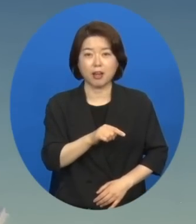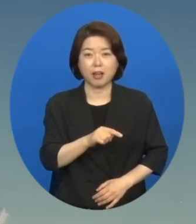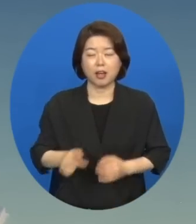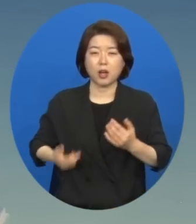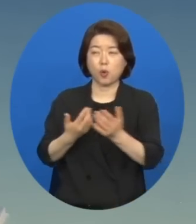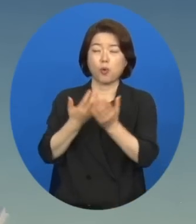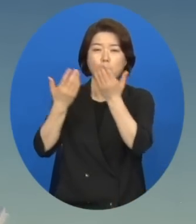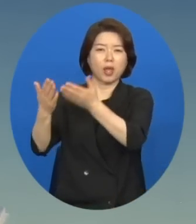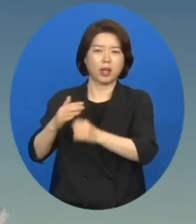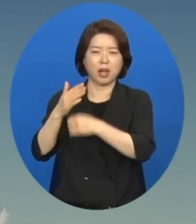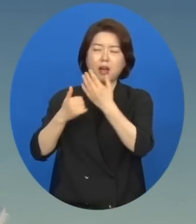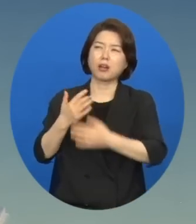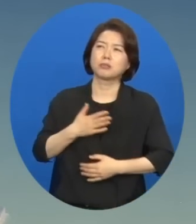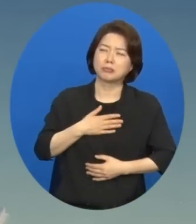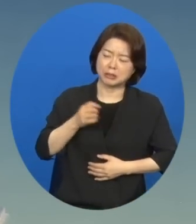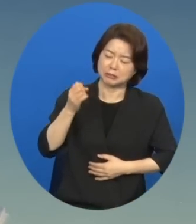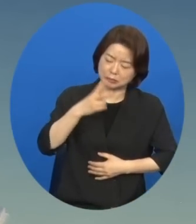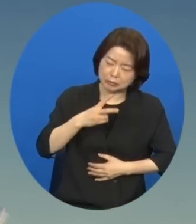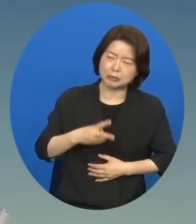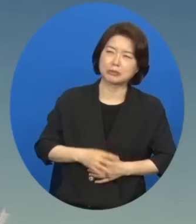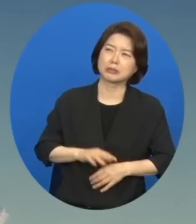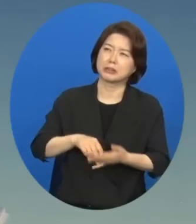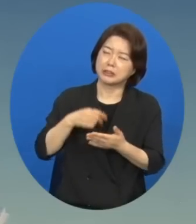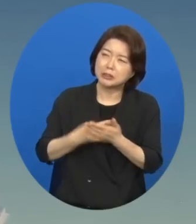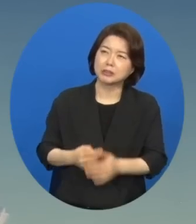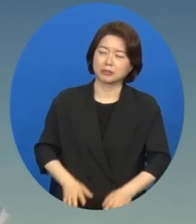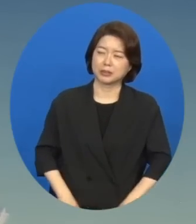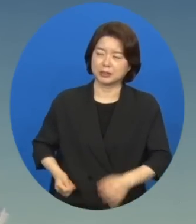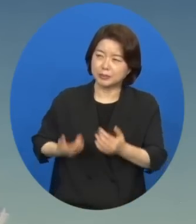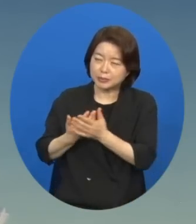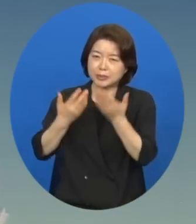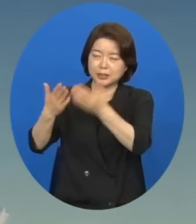또 넘어졌어요. 빛이신 예수님께 나아가요.